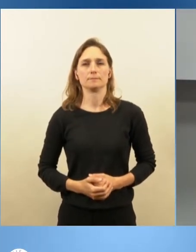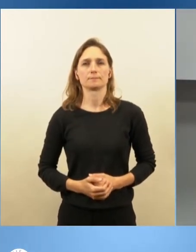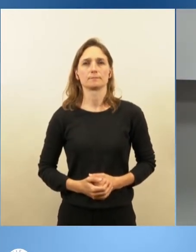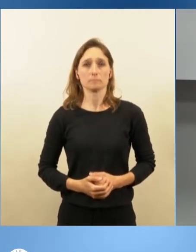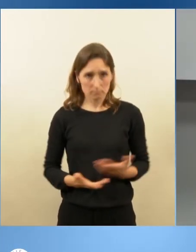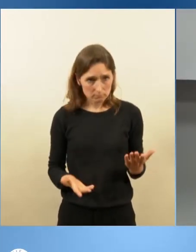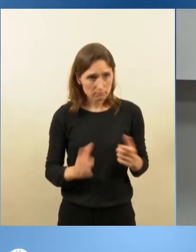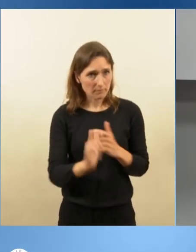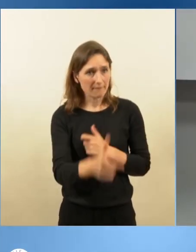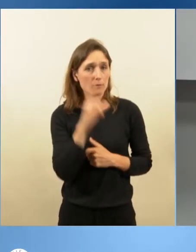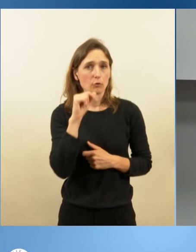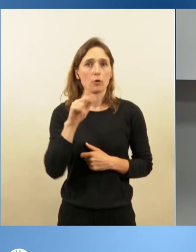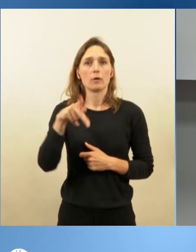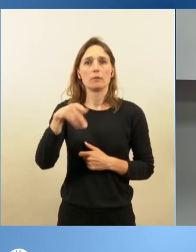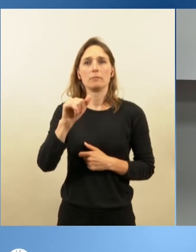oui monsieur picolé